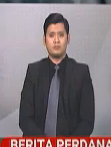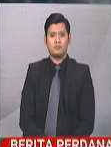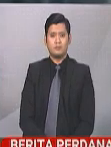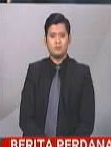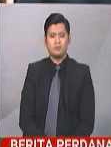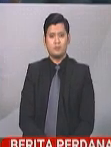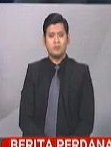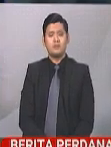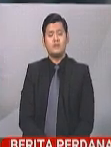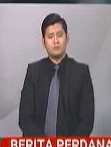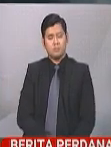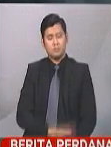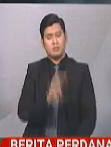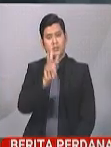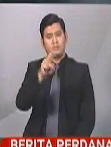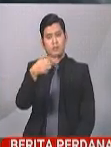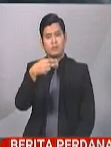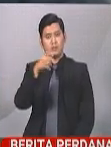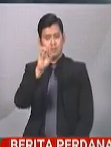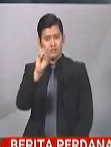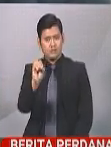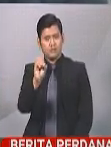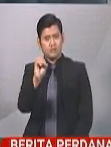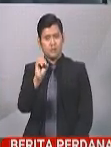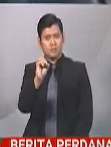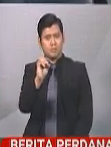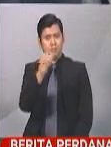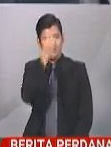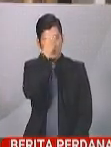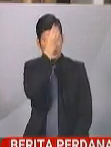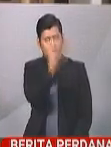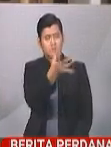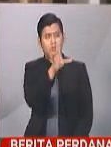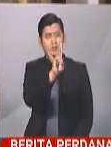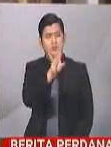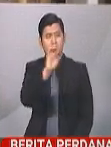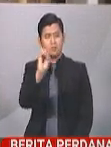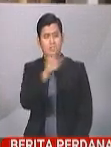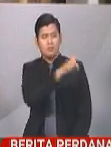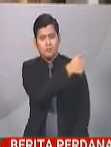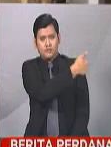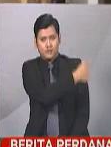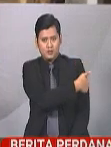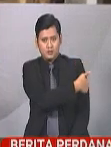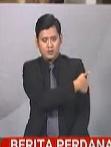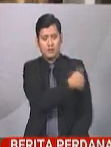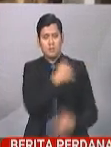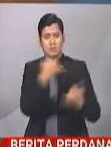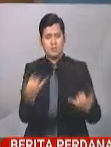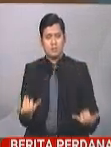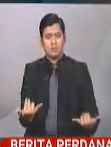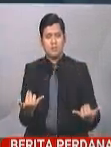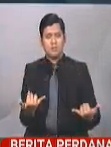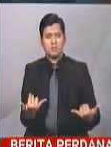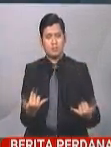Menurut Pertubuhan Kesihatan Sedunia WHO, sebanyak 70 vaksin COVID-19